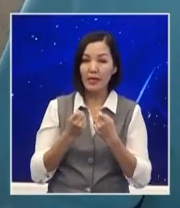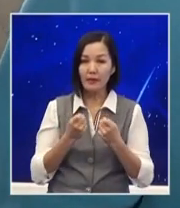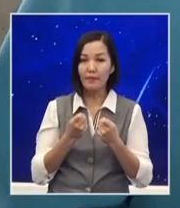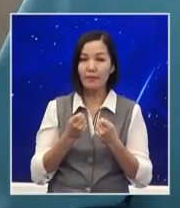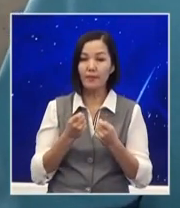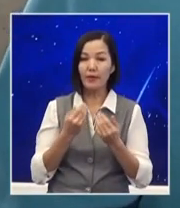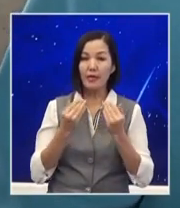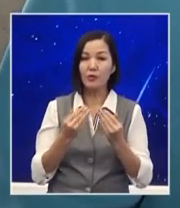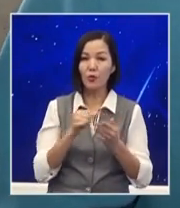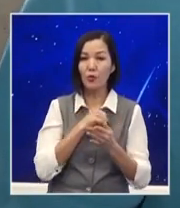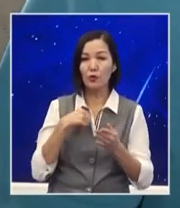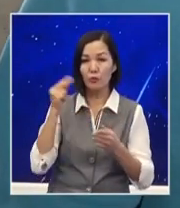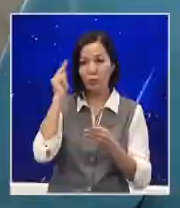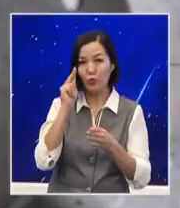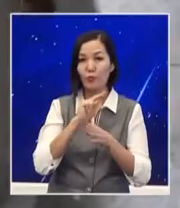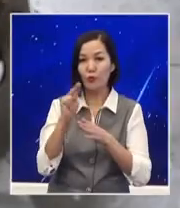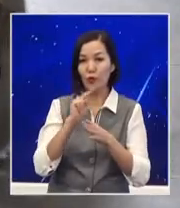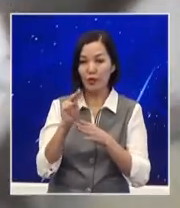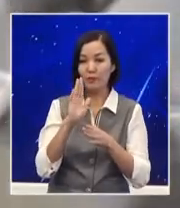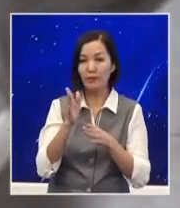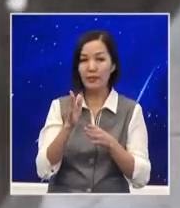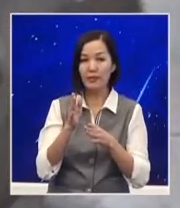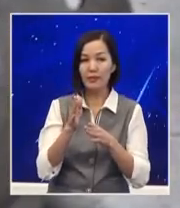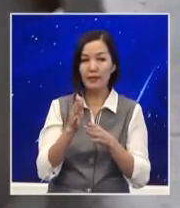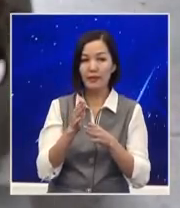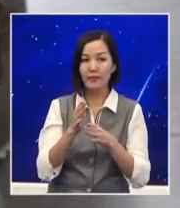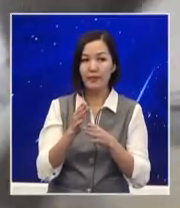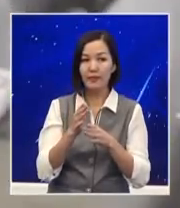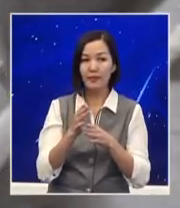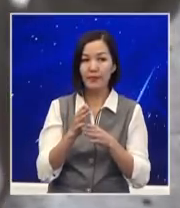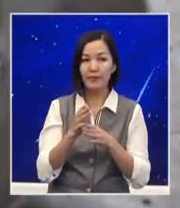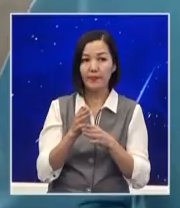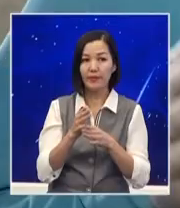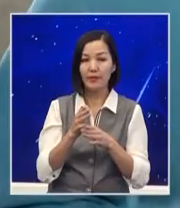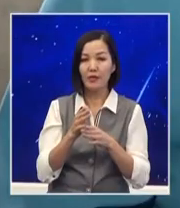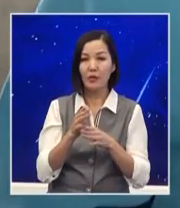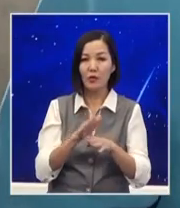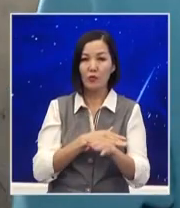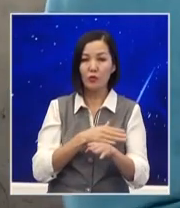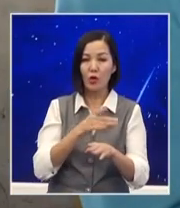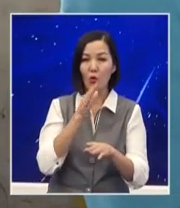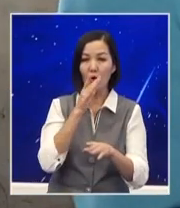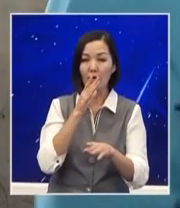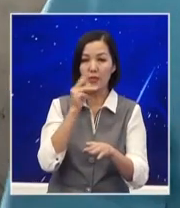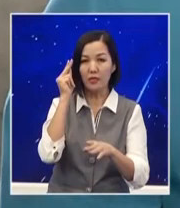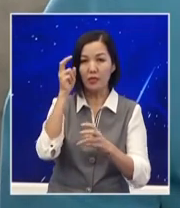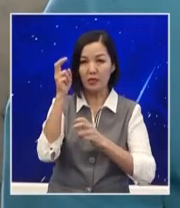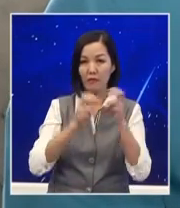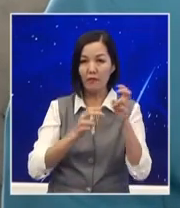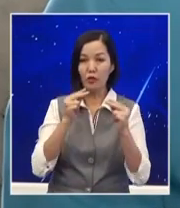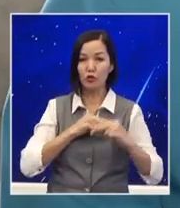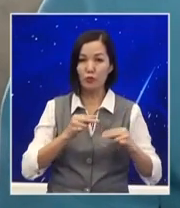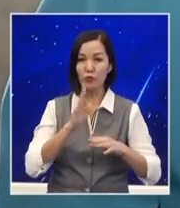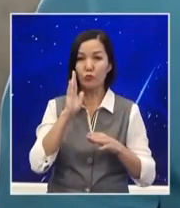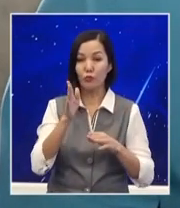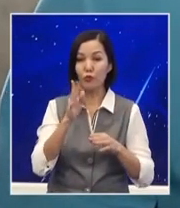алып, осы жерде біз өзіміз оқытамыз, үйретеміз. Ал ары қарай ұзақ мерзімде мен болды осы зауытта жұмыс жасайым